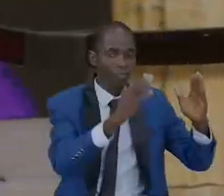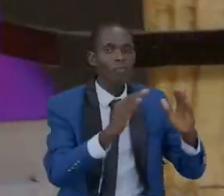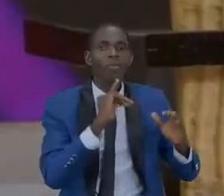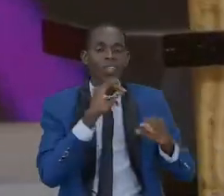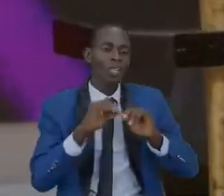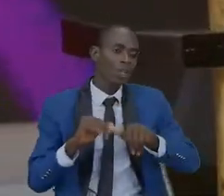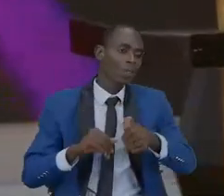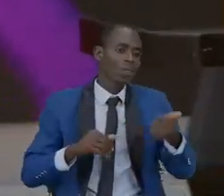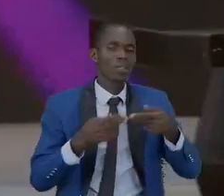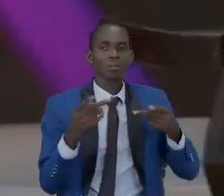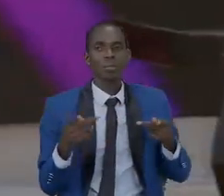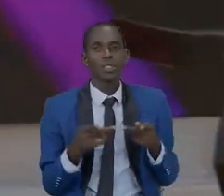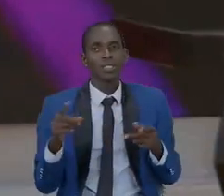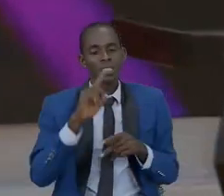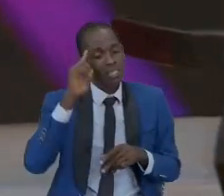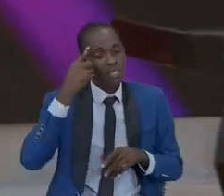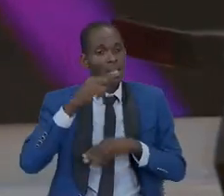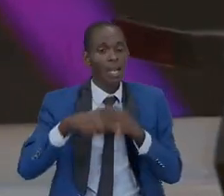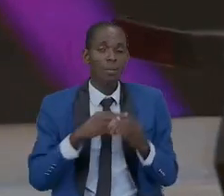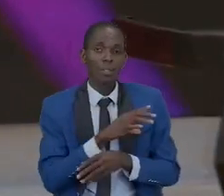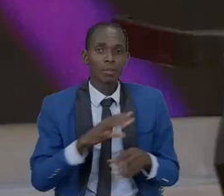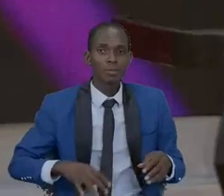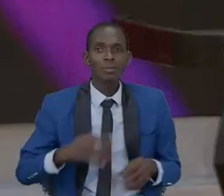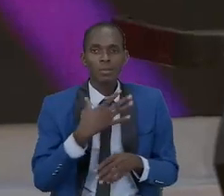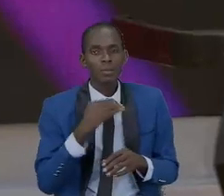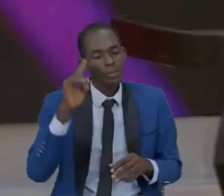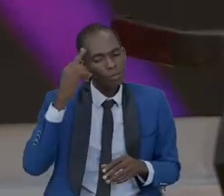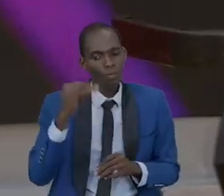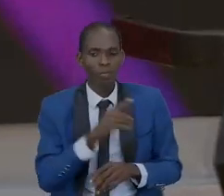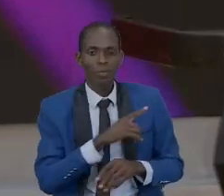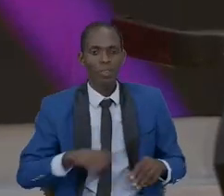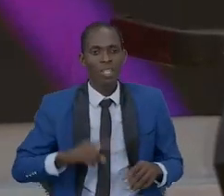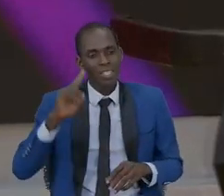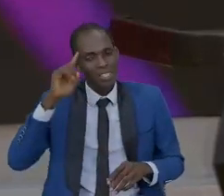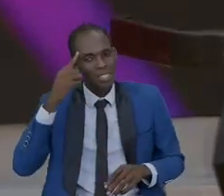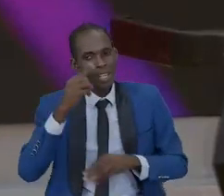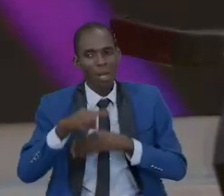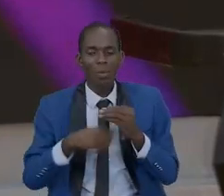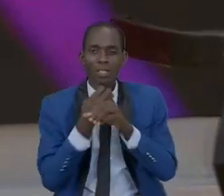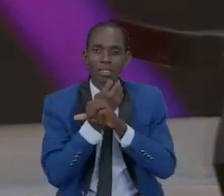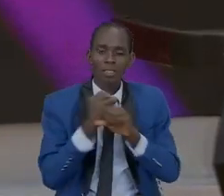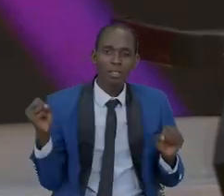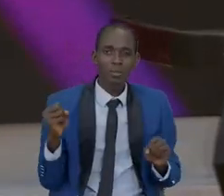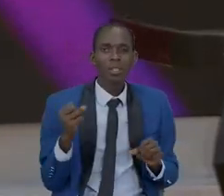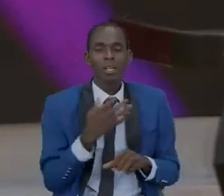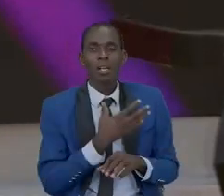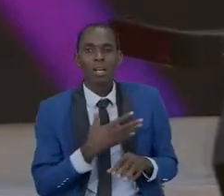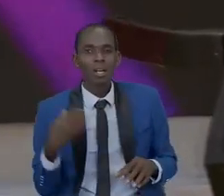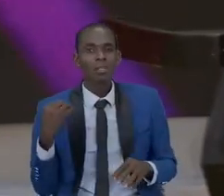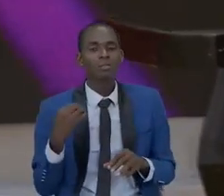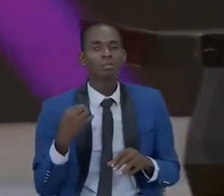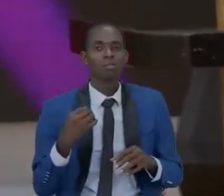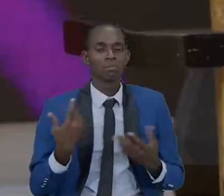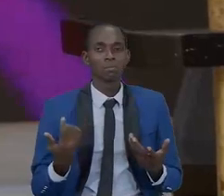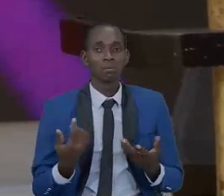d'endroits il pense à Christ et ils sont en train de penser à la loi il pense au salut à la signification la signification